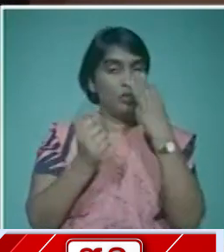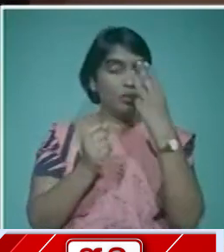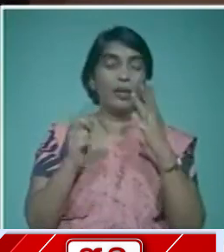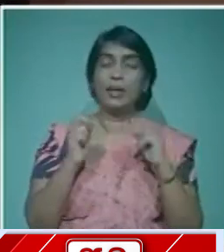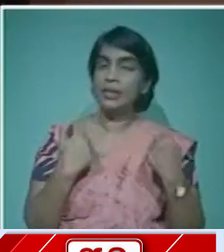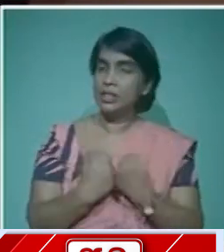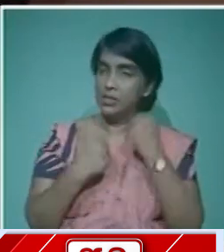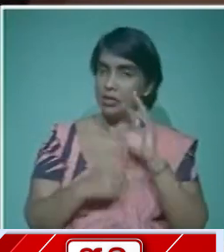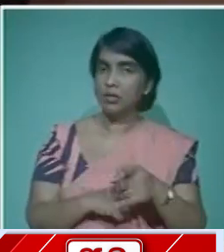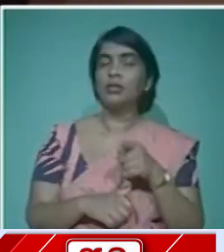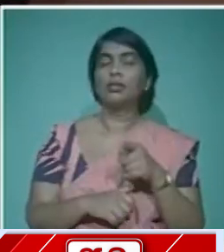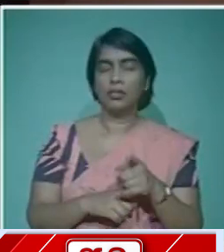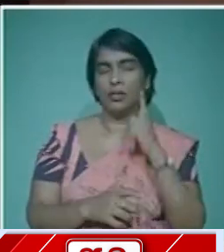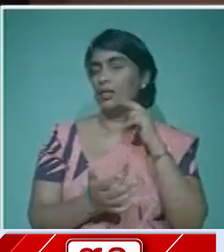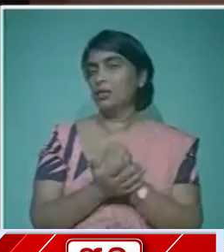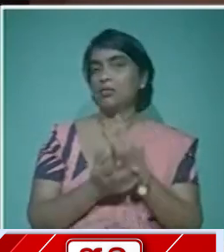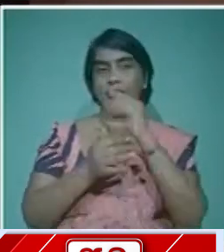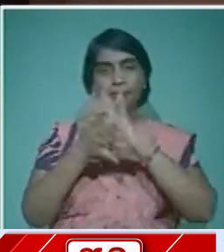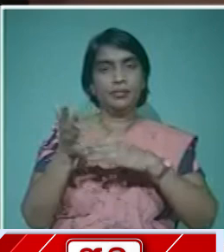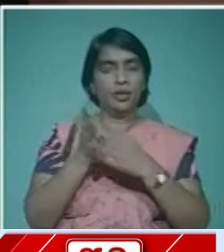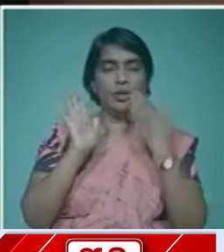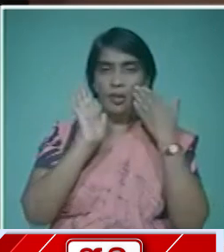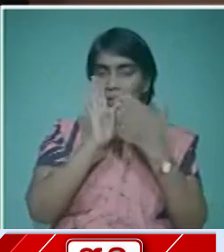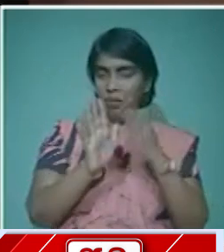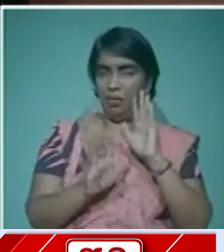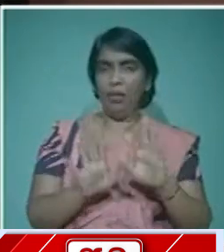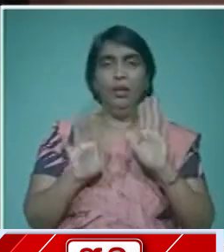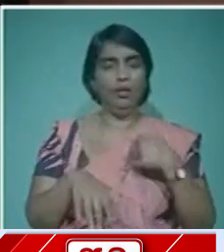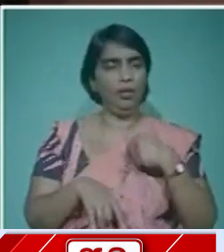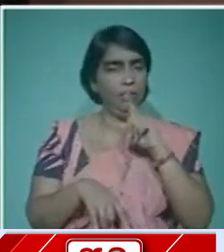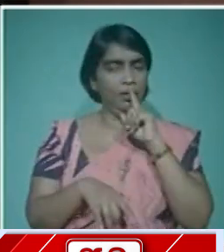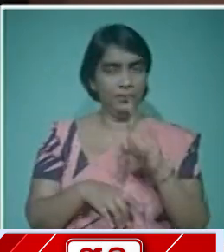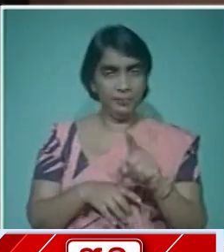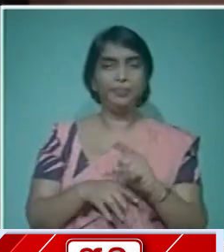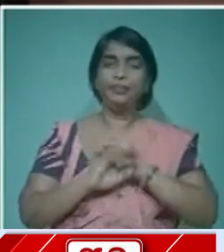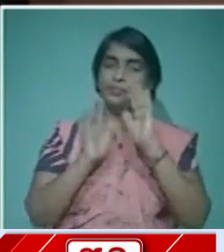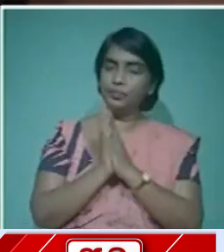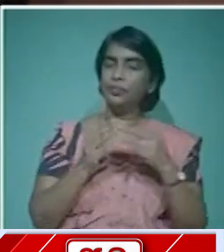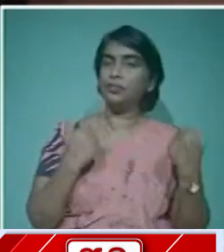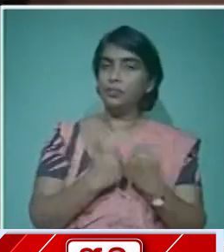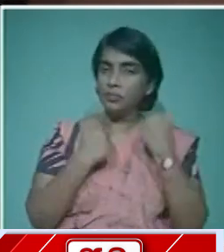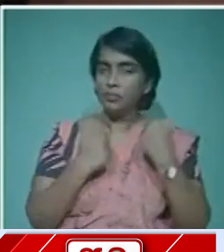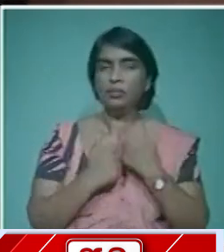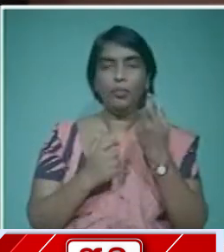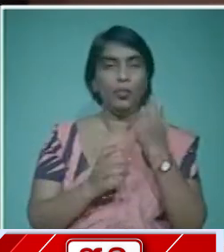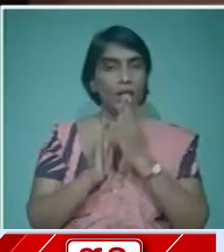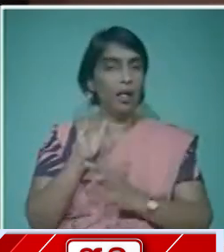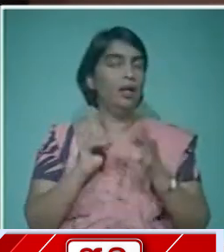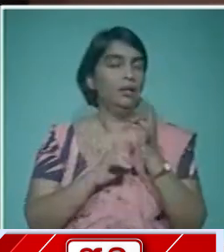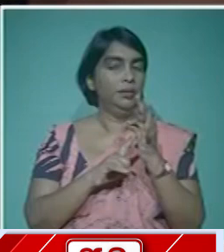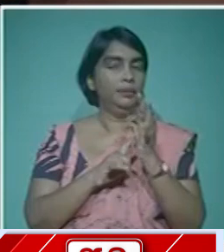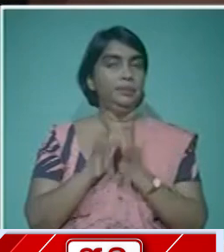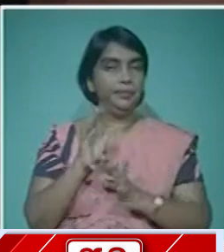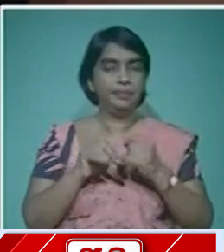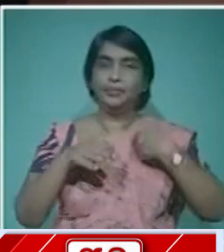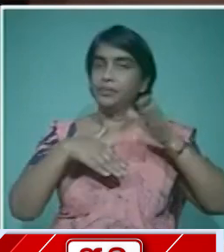අභියෝගත් එක්ක අසීරු අයවැලේකණයක් ඉදිරිපත් කරන්න වෙනවා. හැබැයි මම මේ කියපු සියලු අභියෝග ඒ මුදල් අමාත්‍යවරු